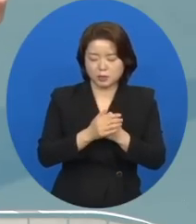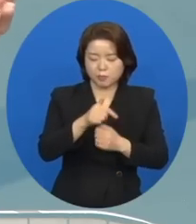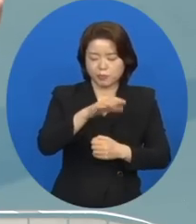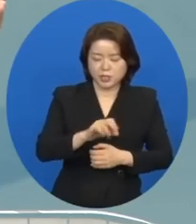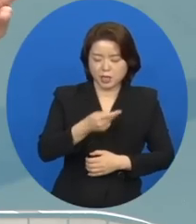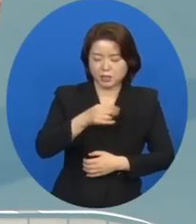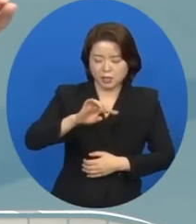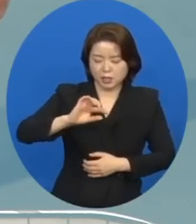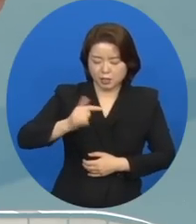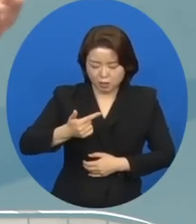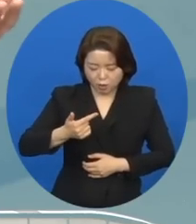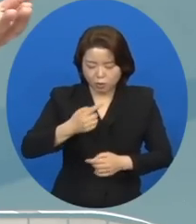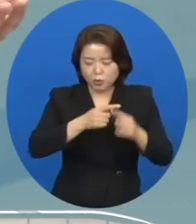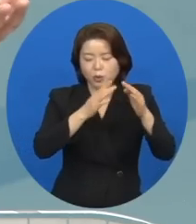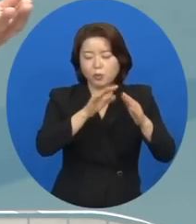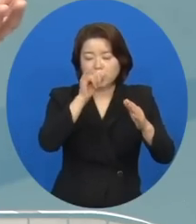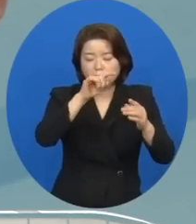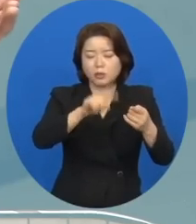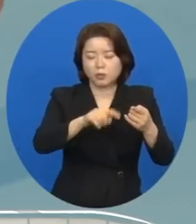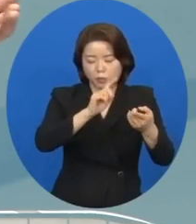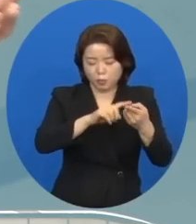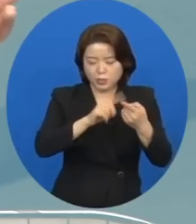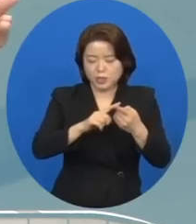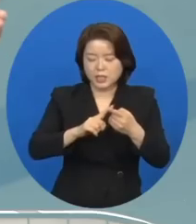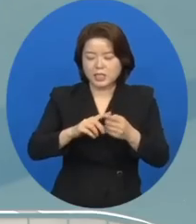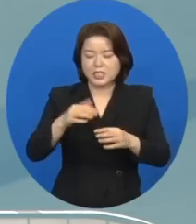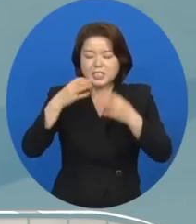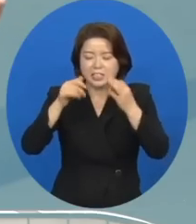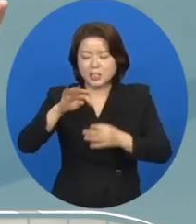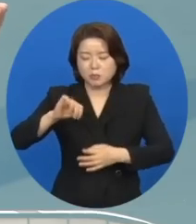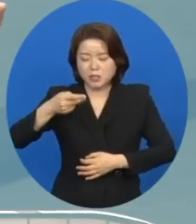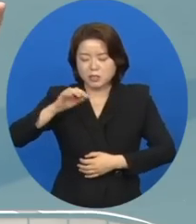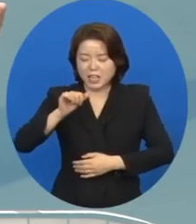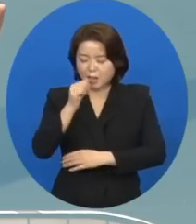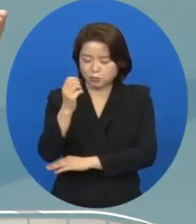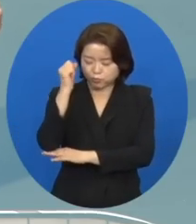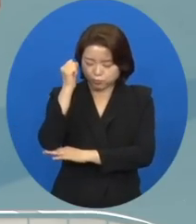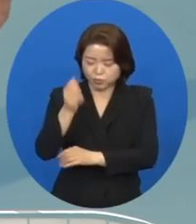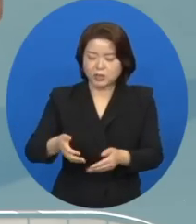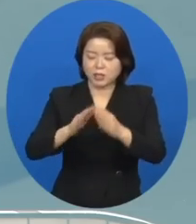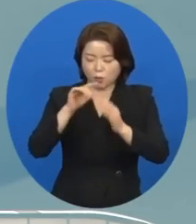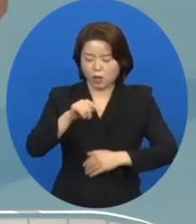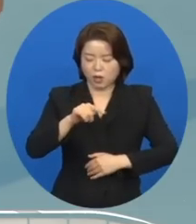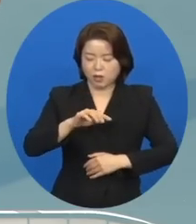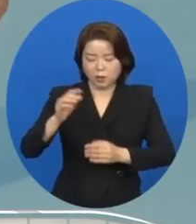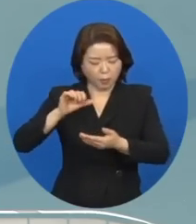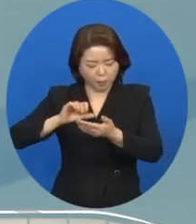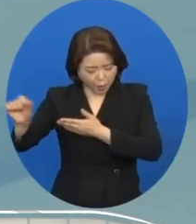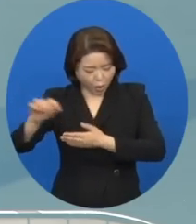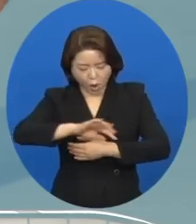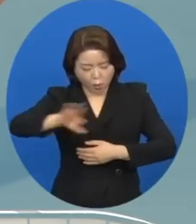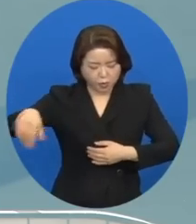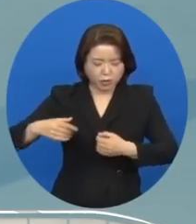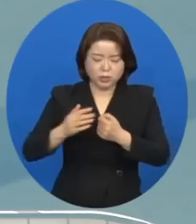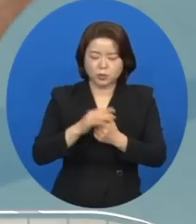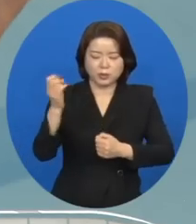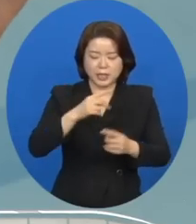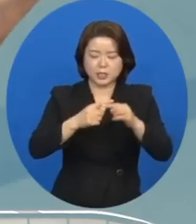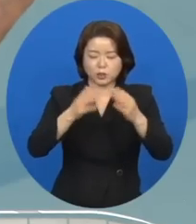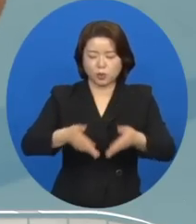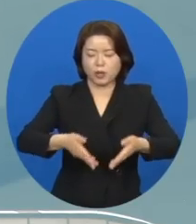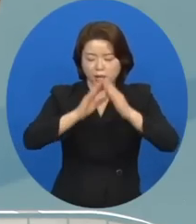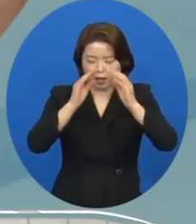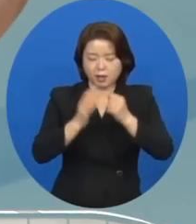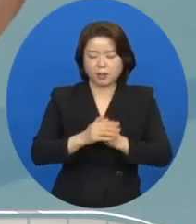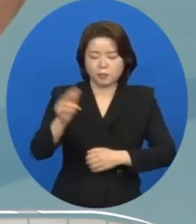곳에 김일성 동상이 세워졌는데 하나님 다시 그곳에 교회가 세워지게 해주시고 평양의 대부흥이 다시 일어날 수 있도록